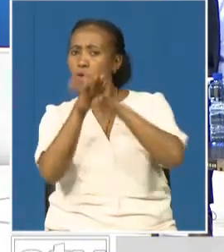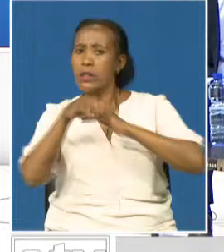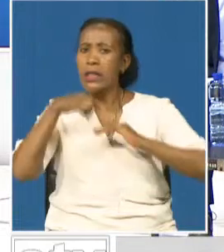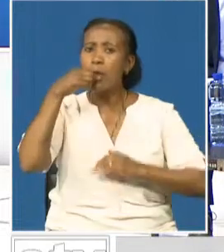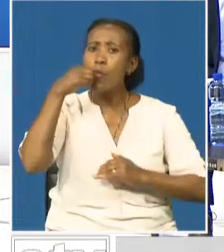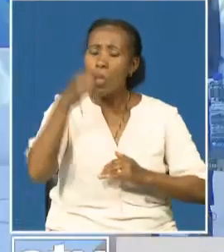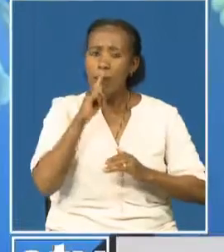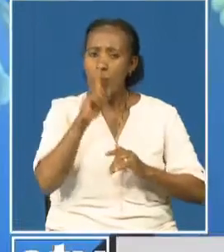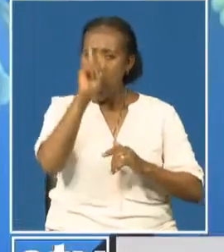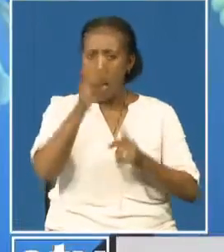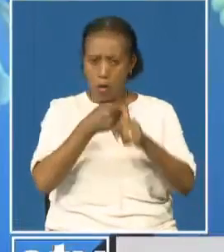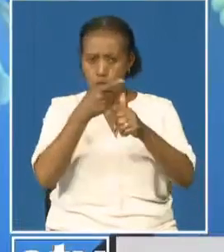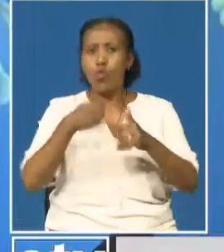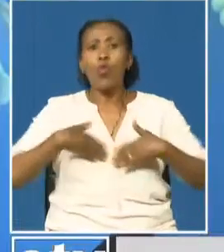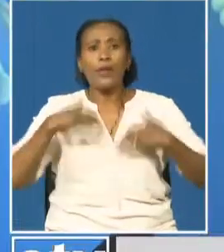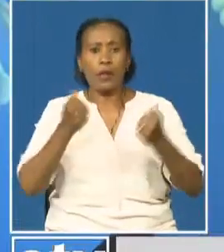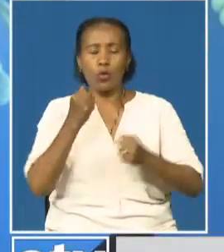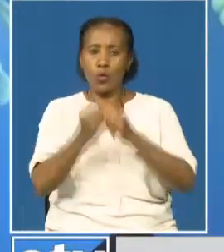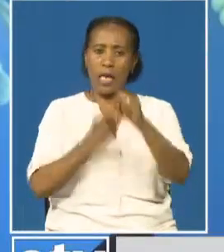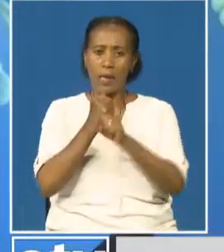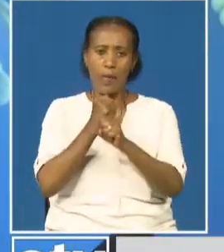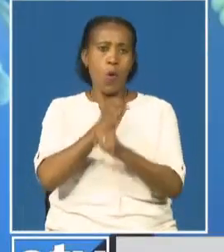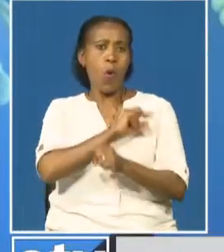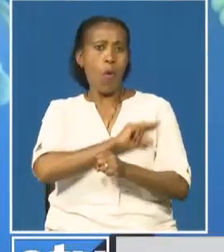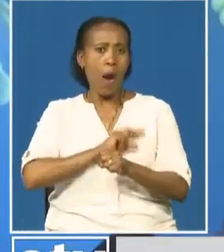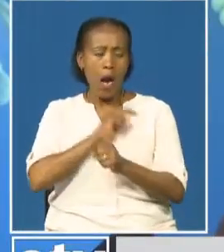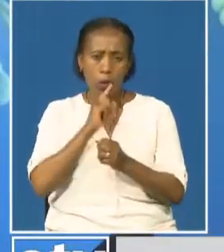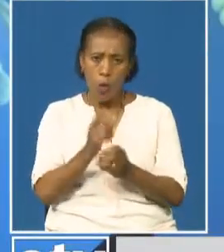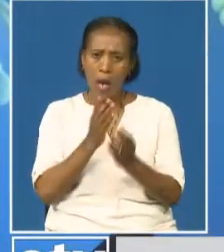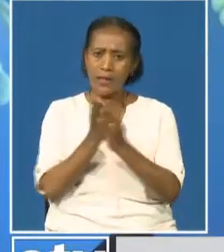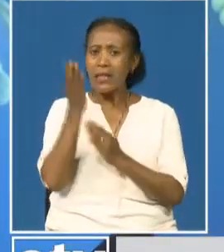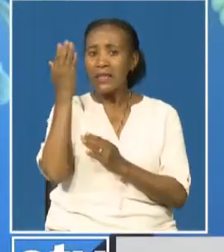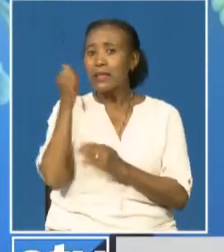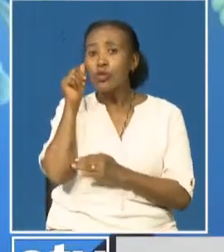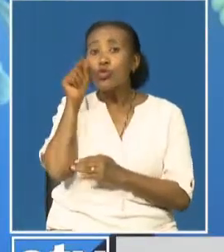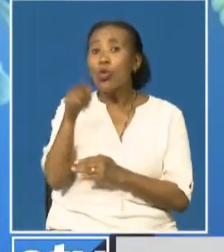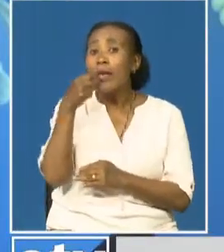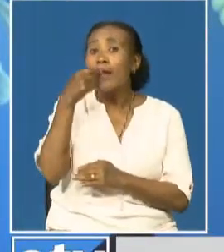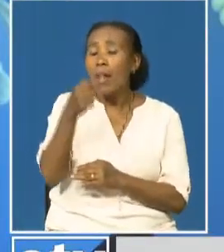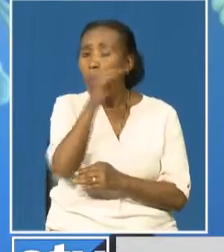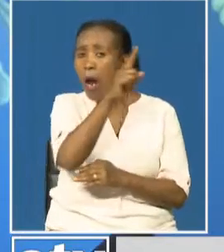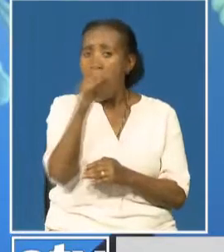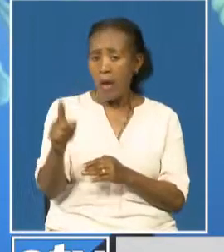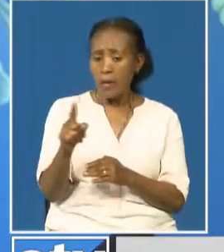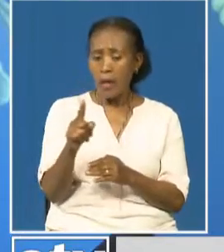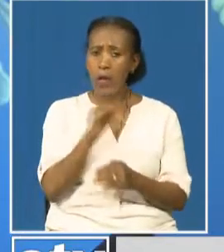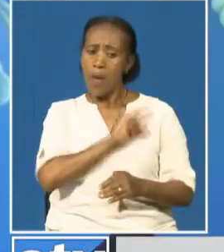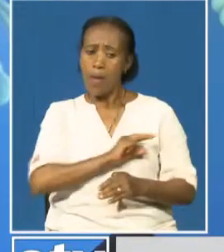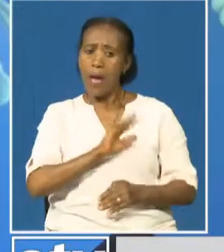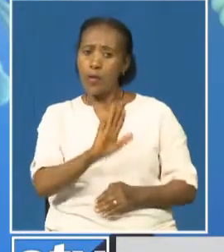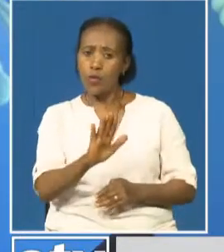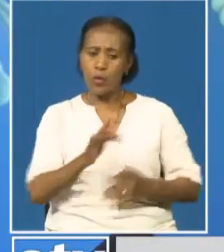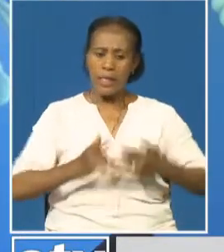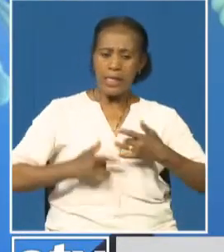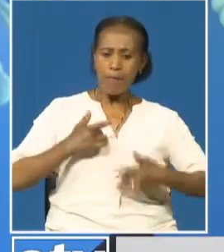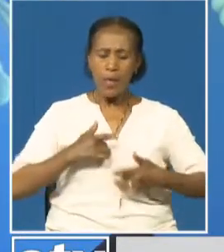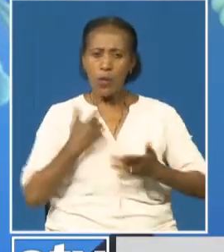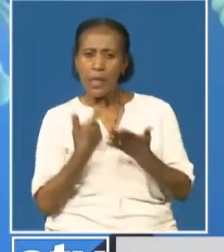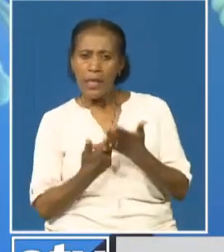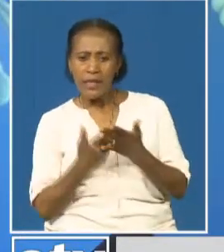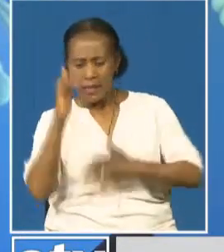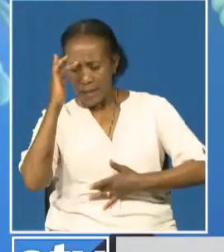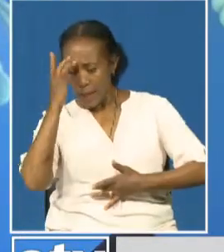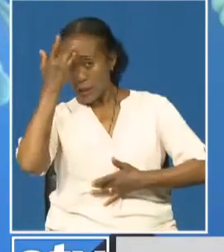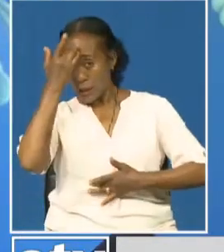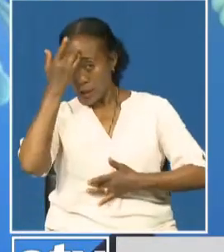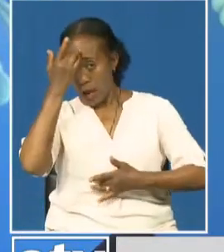ገብተዋል የሚባሉት አንድ ወጣቶች ናቸው። ከእድሜው ባህሪ አንጻር እና ወረርሽኙ ቅድም እርስዎም እንዳሉት አንዳንዶቹ ባህሪዎች እና ስሜቶች ከዚህ